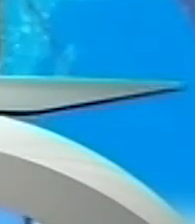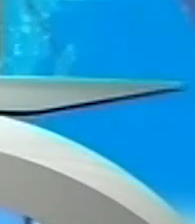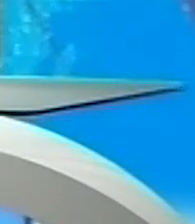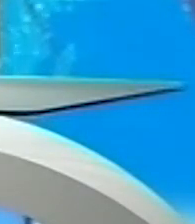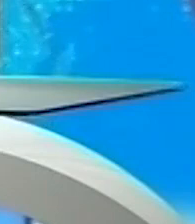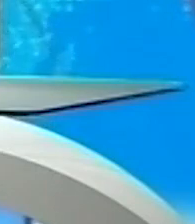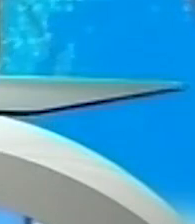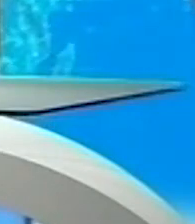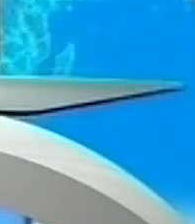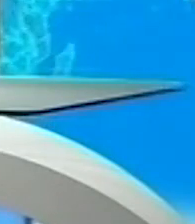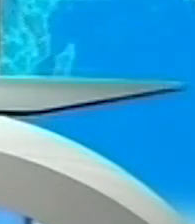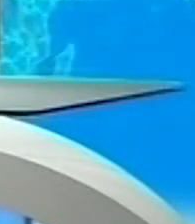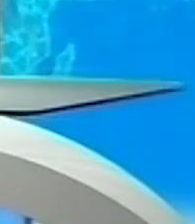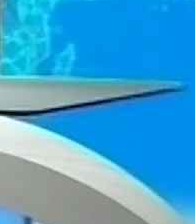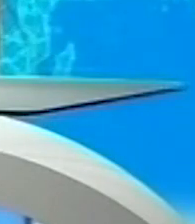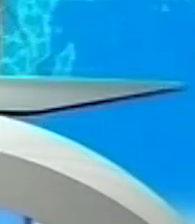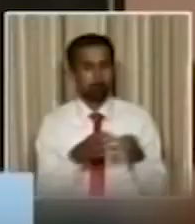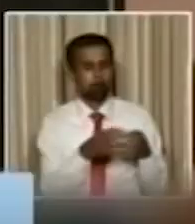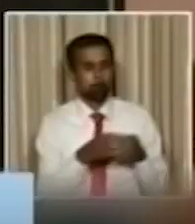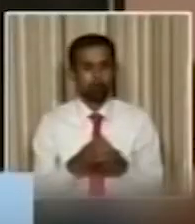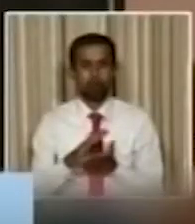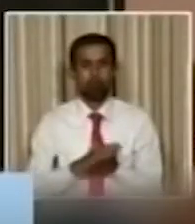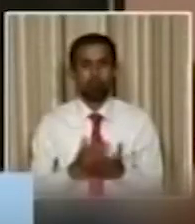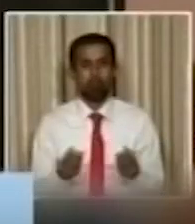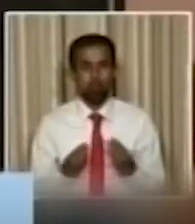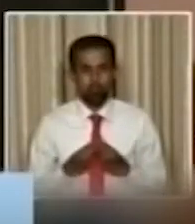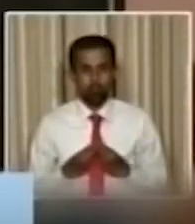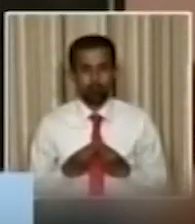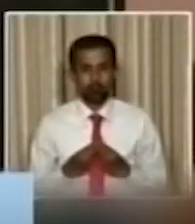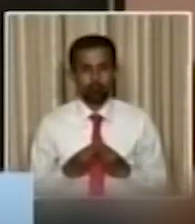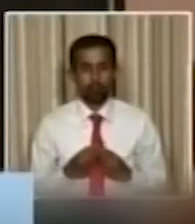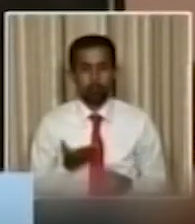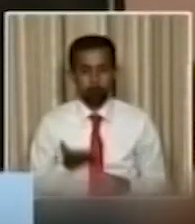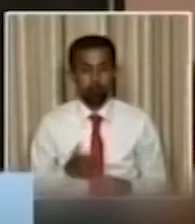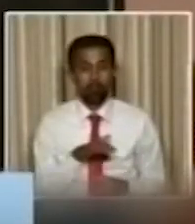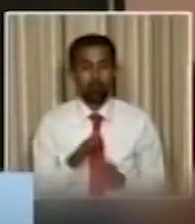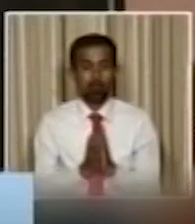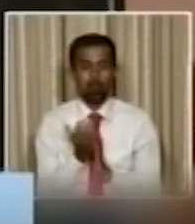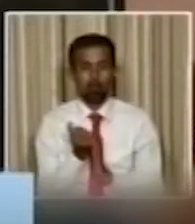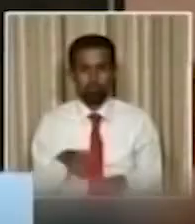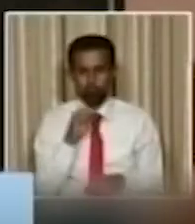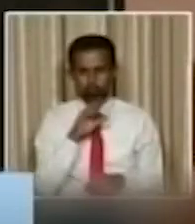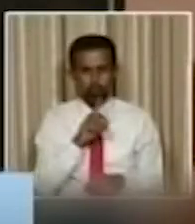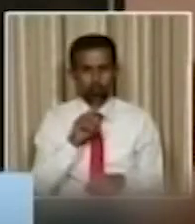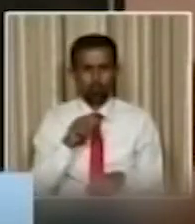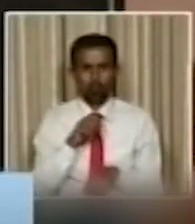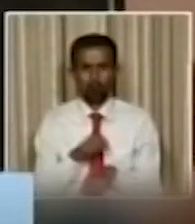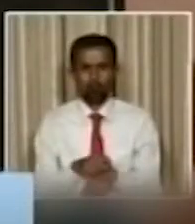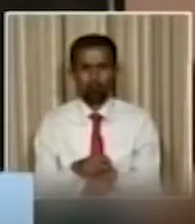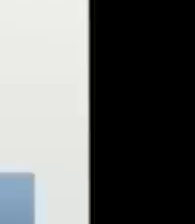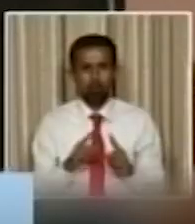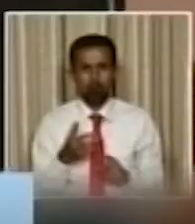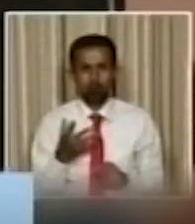உரையாற்றும் போதே அவர் இதனை குறிப்பிட்டார். இந்த காணி உரிமை சம்பந்தப்பட்ட விஷயத்துல இன்னைக்கு 11 மணிக்கு ஒரு கலந்துரையாடல் நடந்துச்சு பிரதமர்